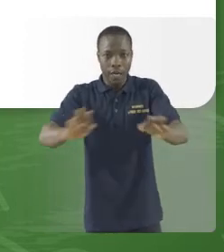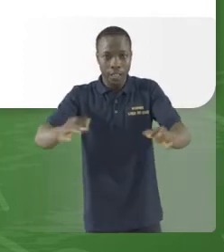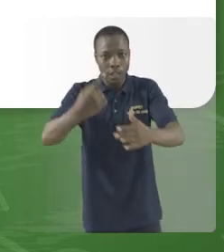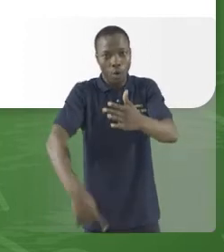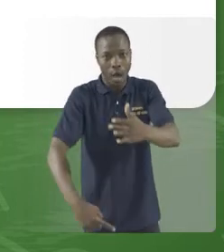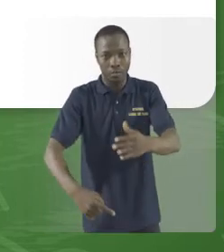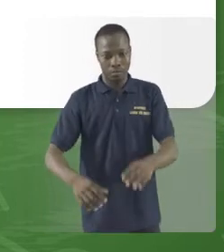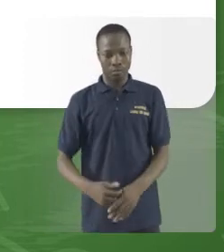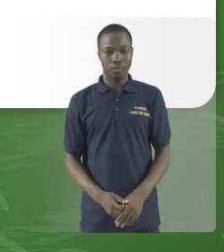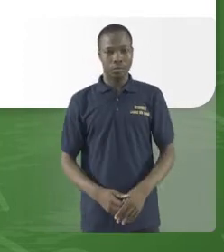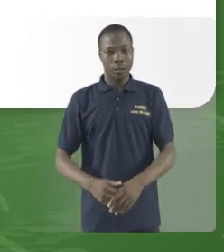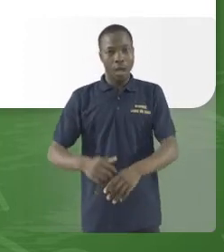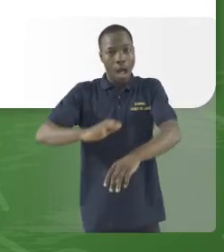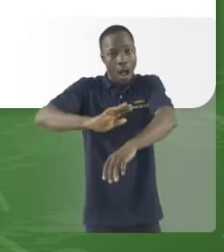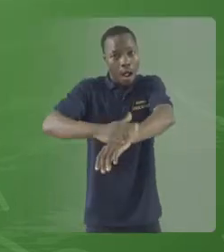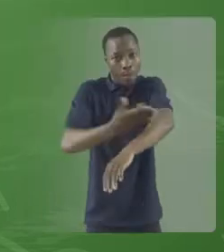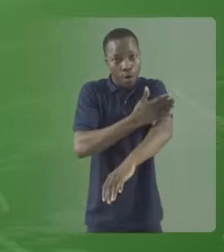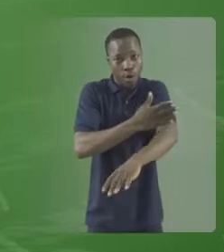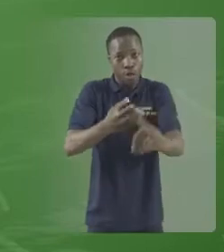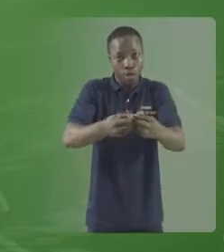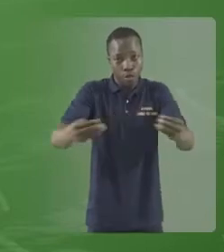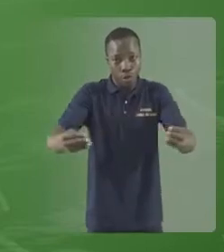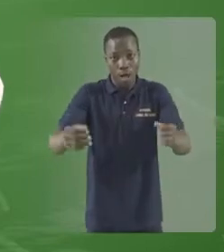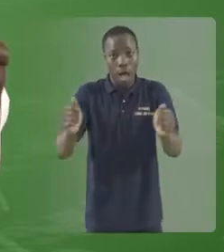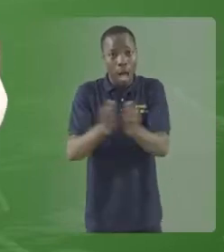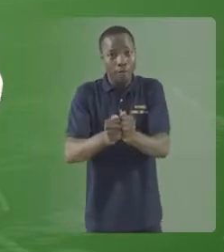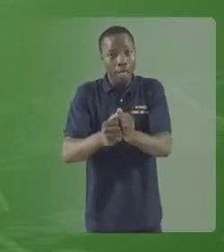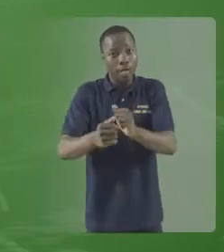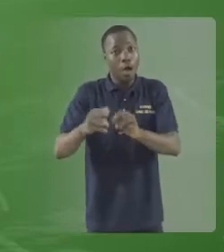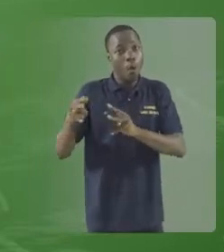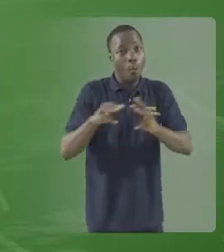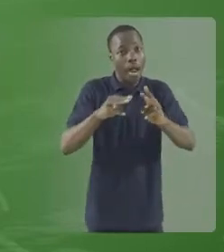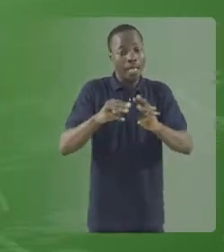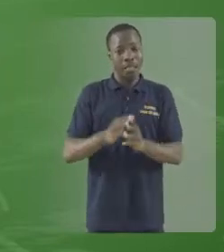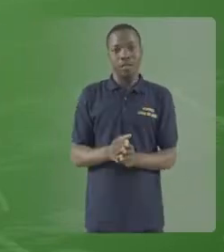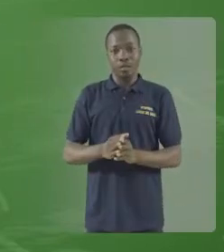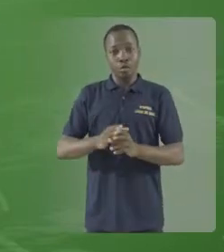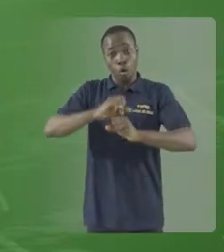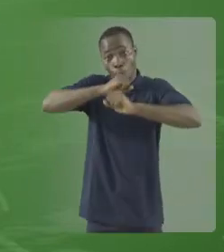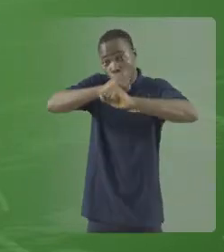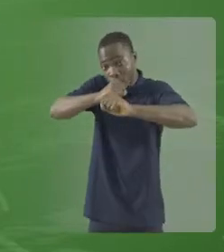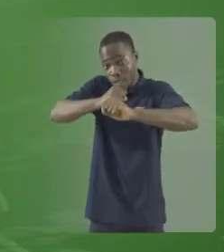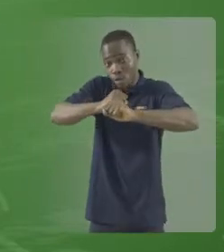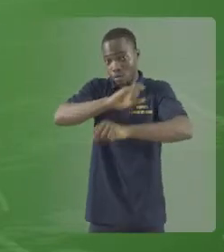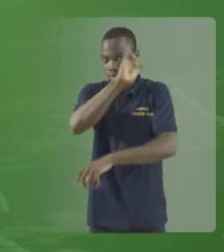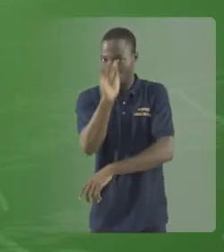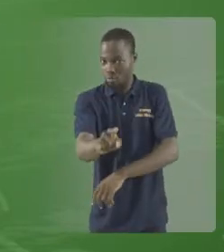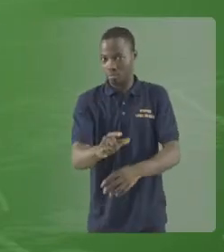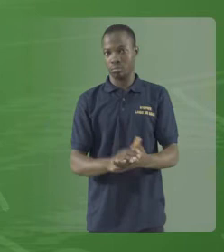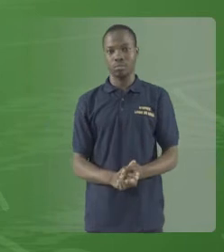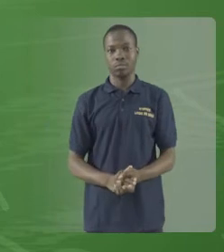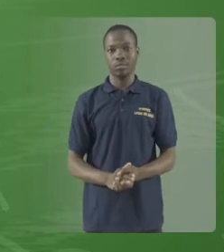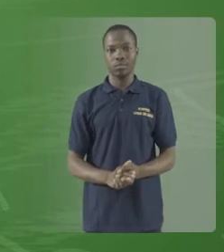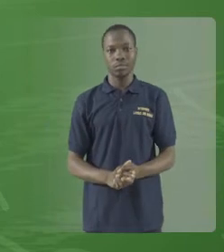des moyens de protection ?» En grand 1, on retient « Améliore-t-on les sols par des